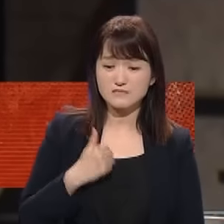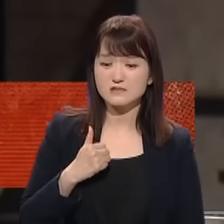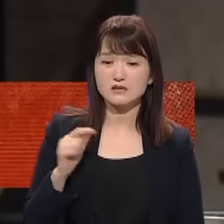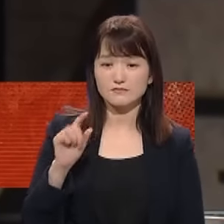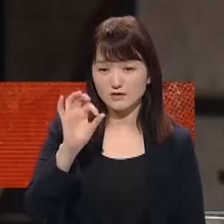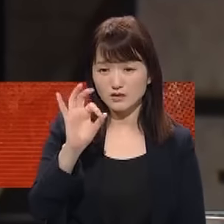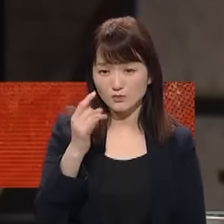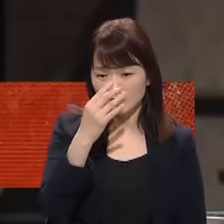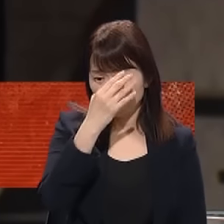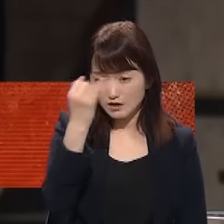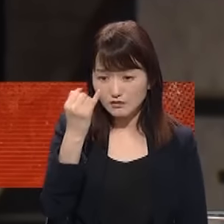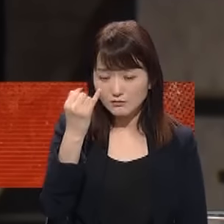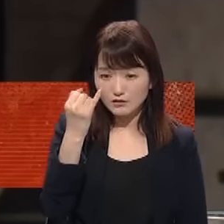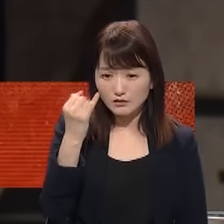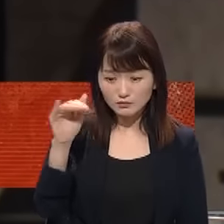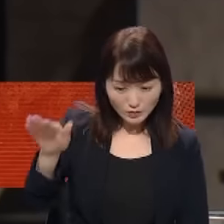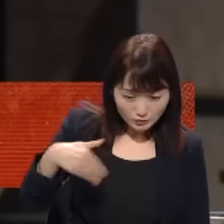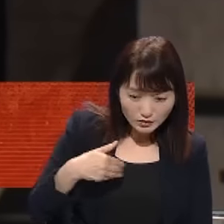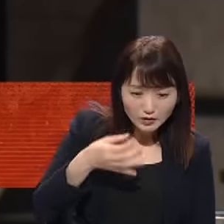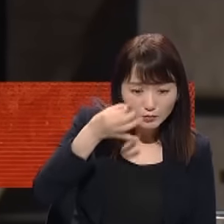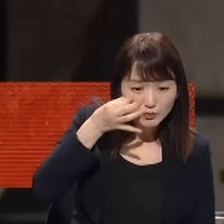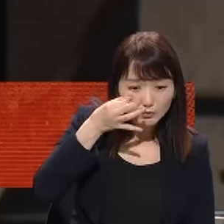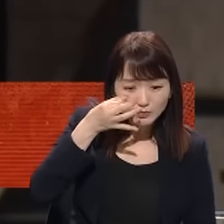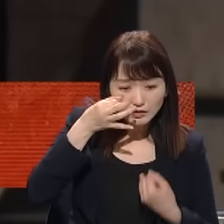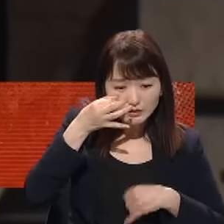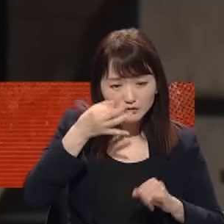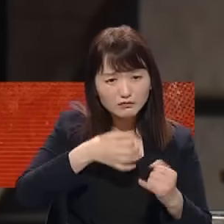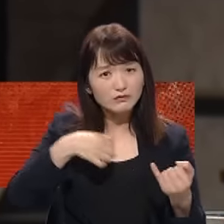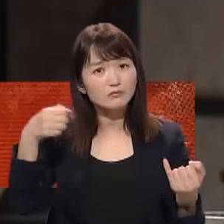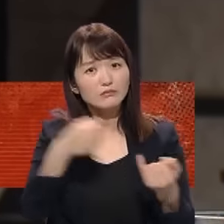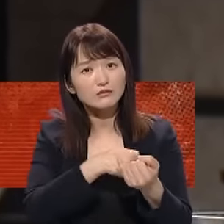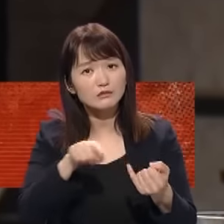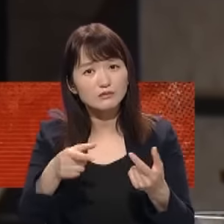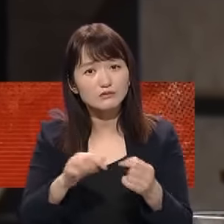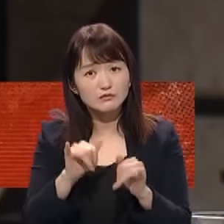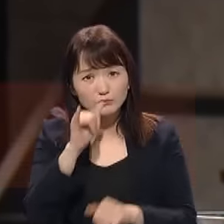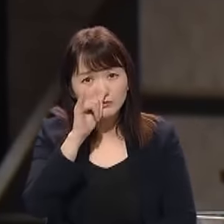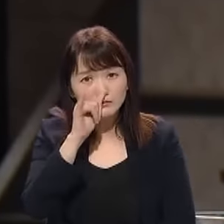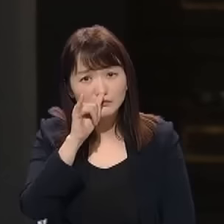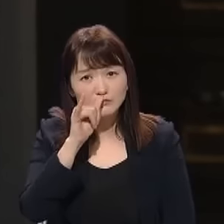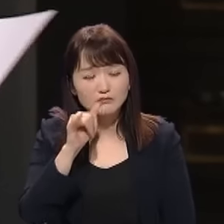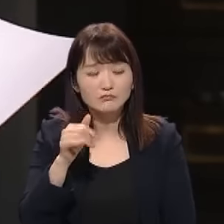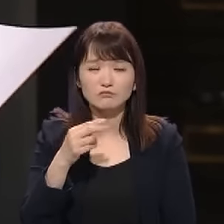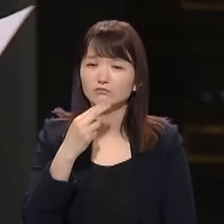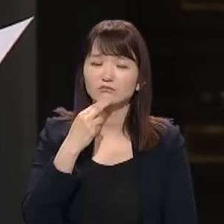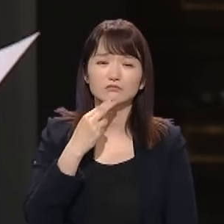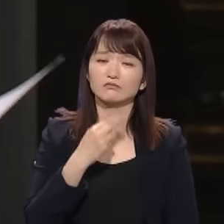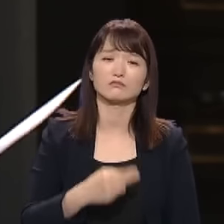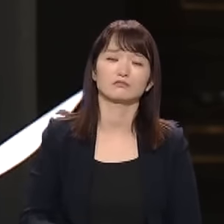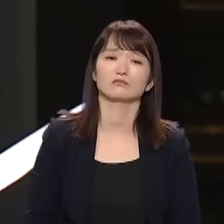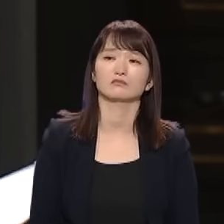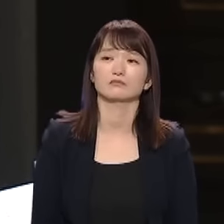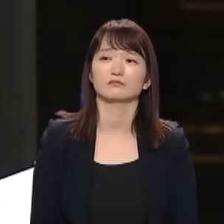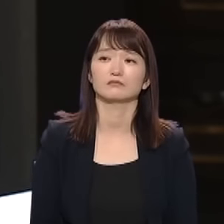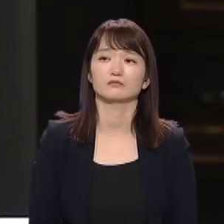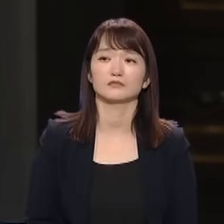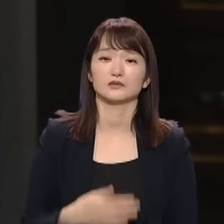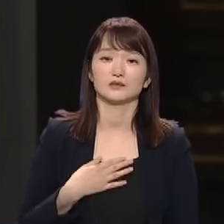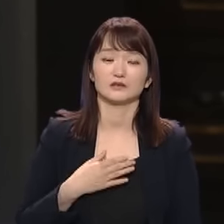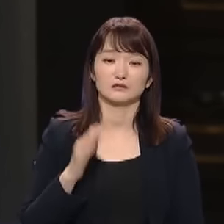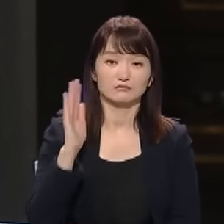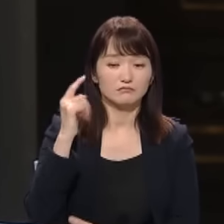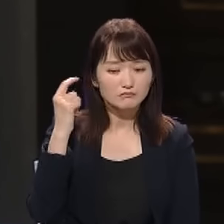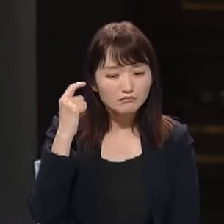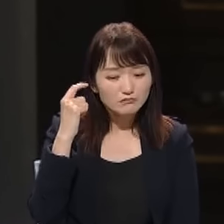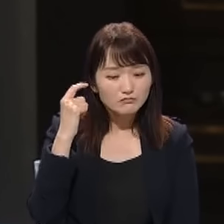딸을 때렸다라고 하니까 이 뭐 정말 이런 사람이 있습니까? 저도 이제 얘기를 쭉 전에 듣고